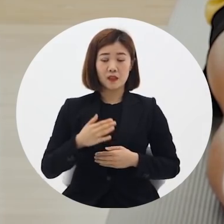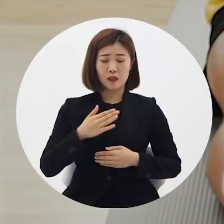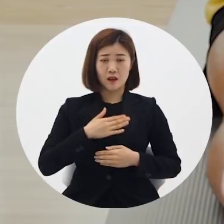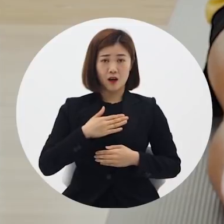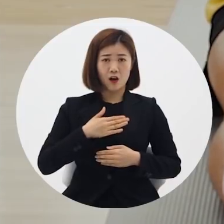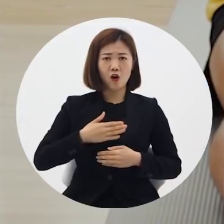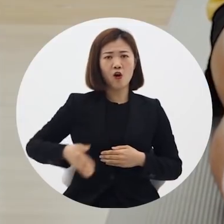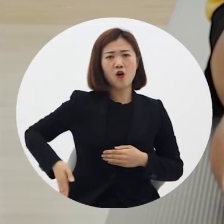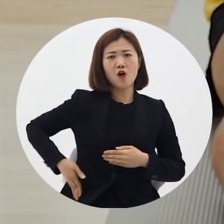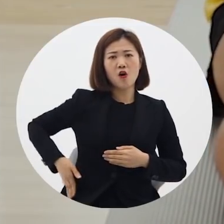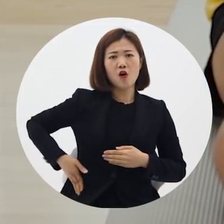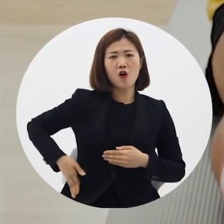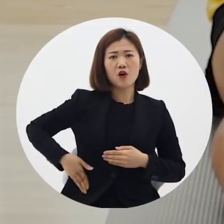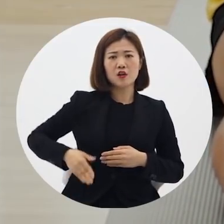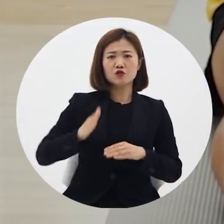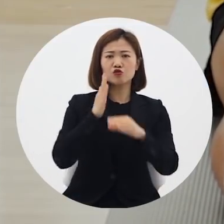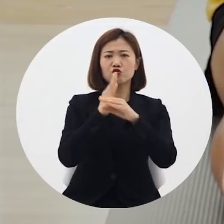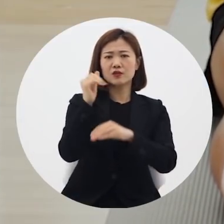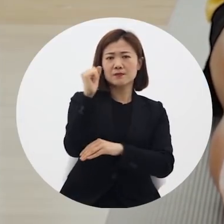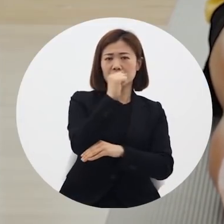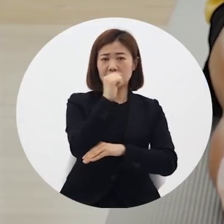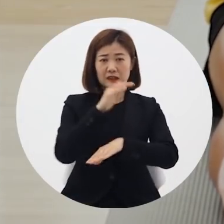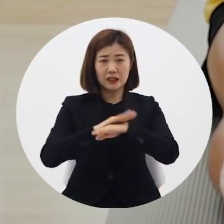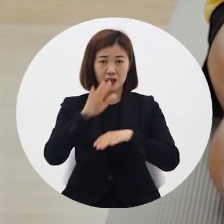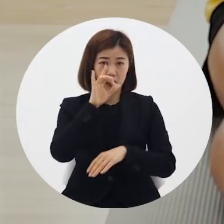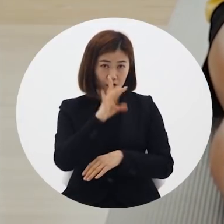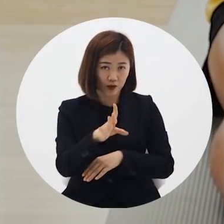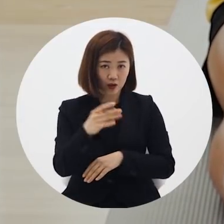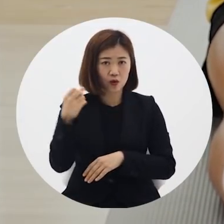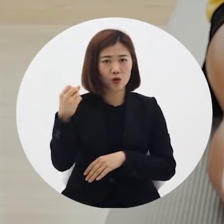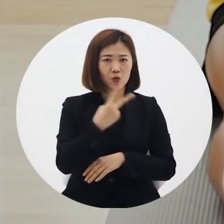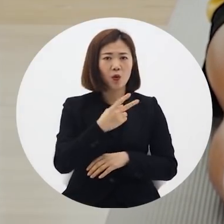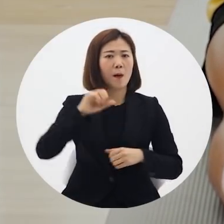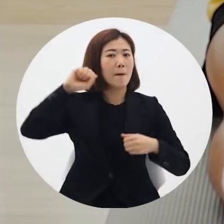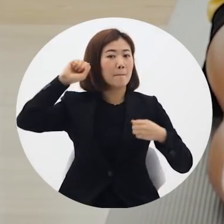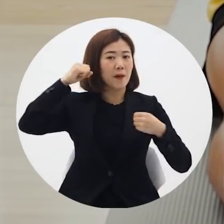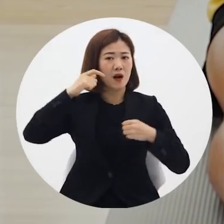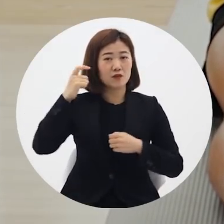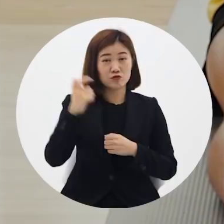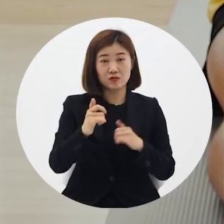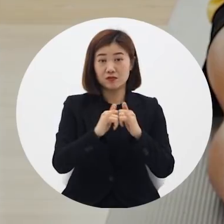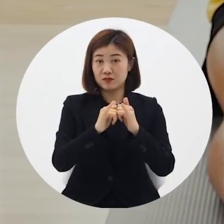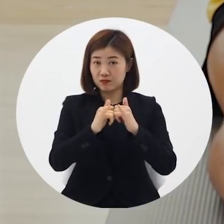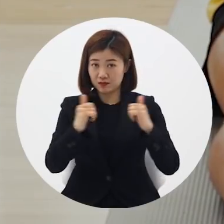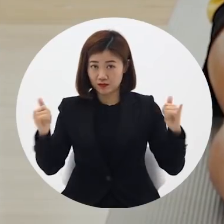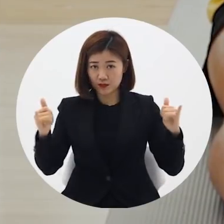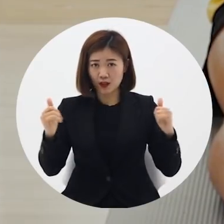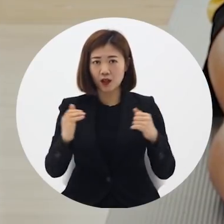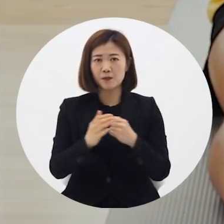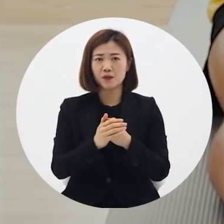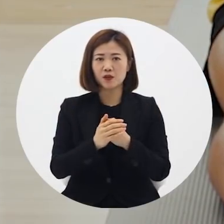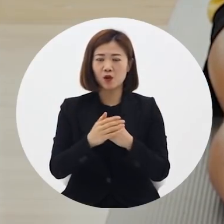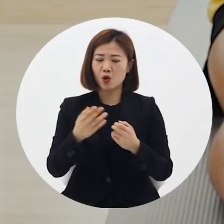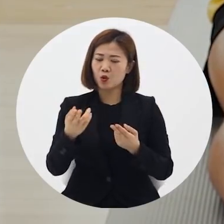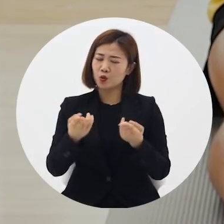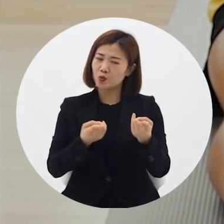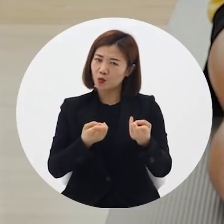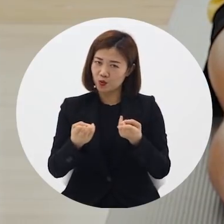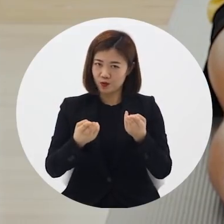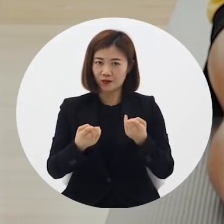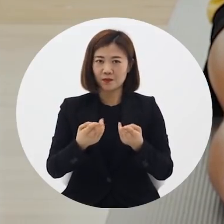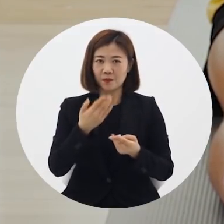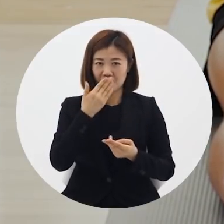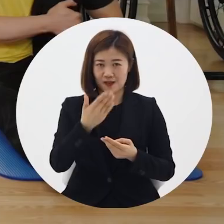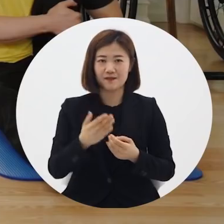저같이 허리에 중심이 잘 잡히지 않으시거나 다리가 굳어 있으신 분들은 조금만 해주셔도 될